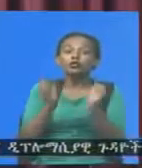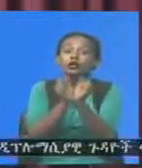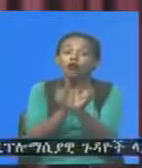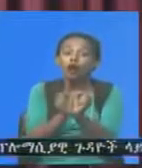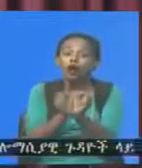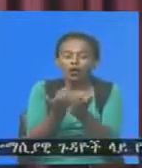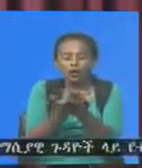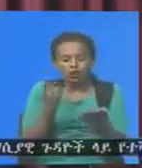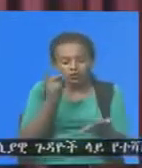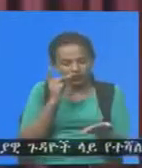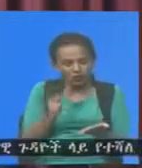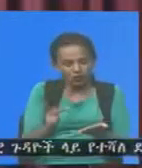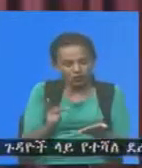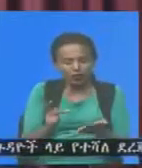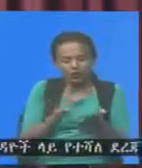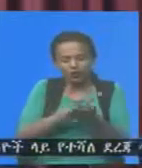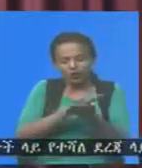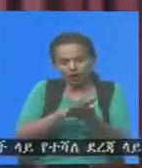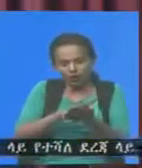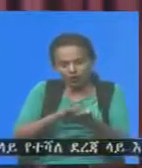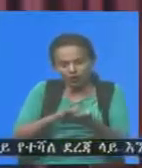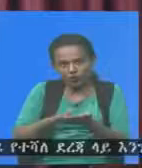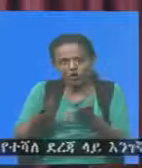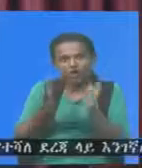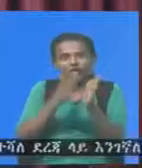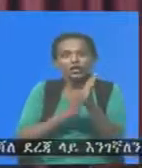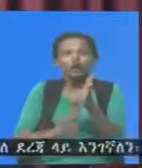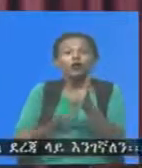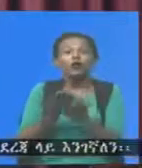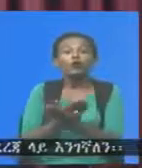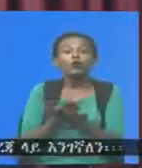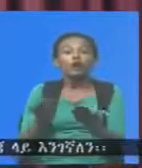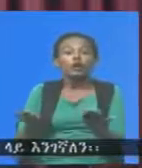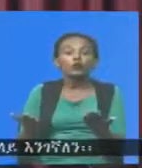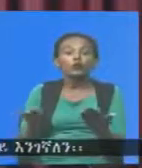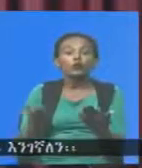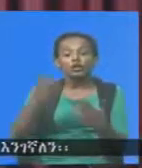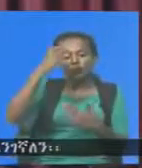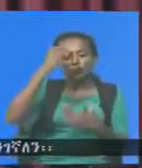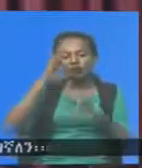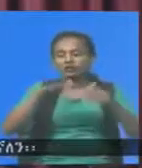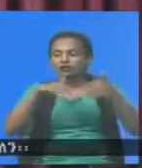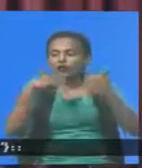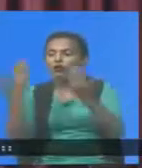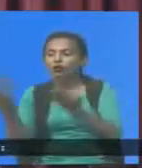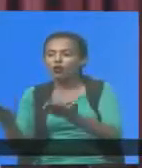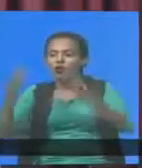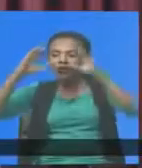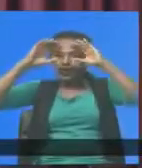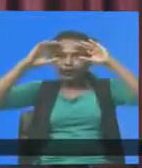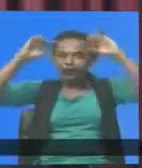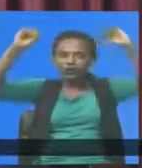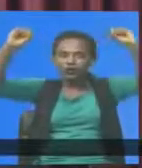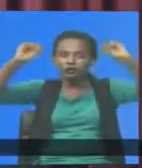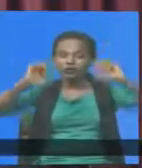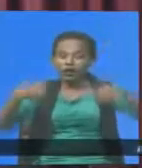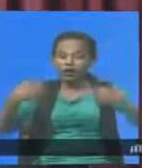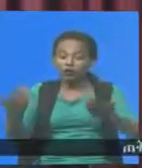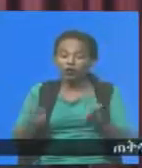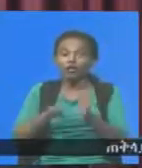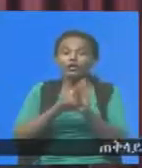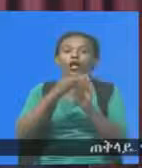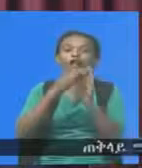ኬዙ ታይቶ ተጣርቶ የይቅርታ ጉዳዩ ለመንግስት ቀርቦ ለፕሬዝዳንት ቀርቦ ህግና ስርዓት